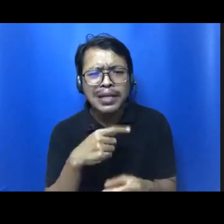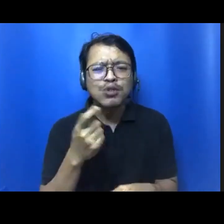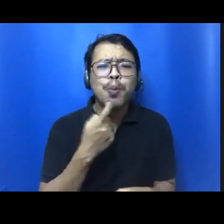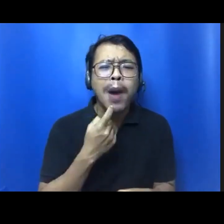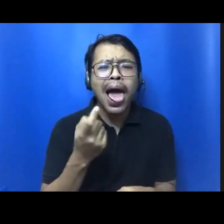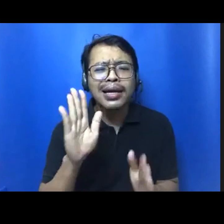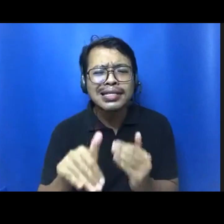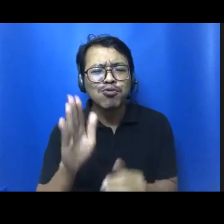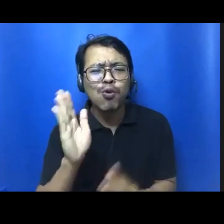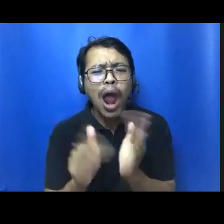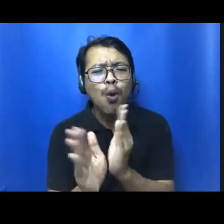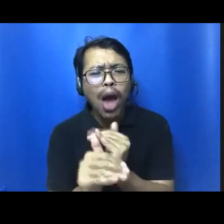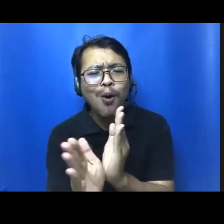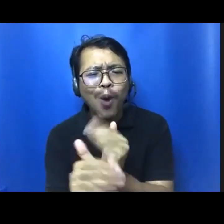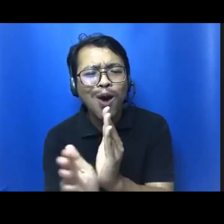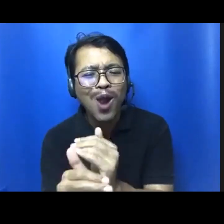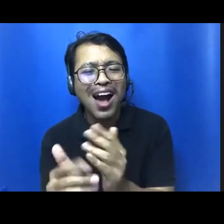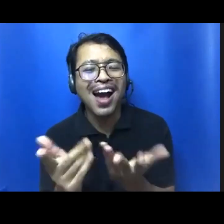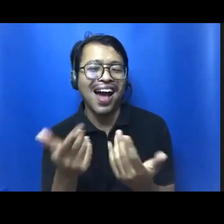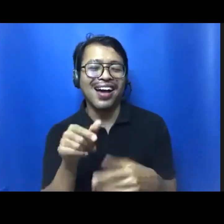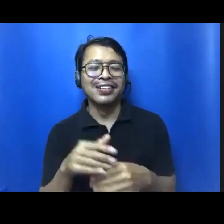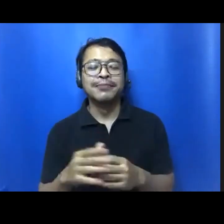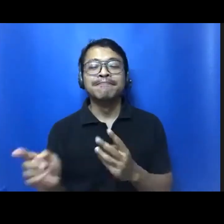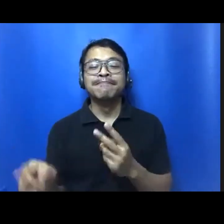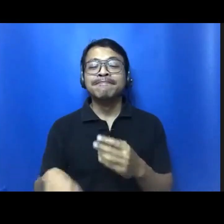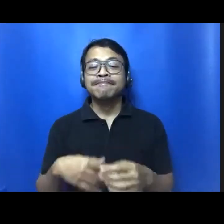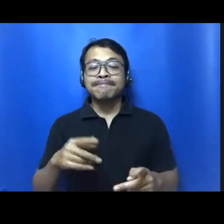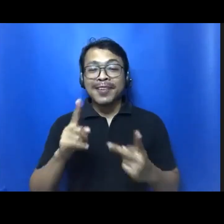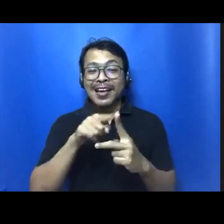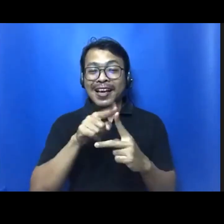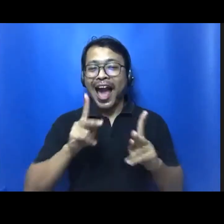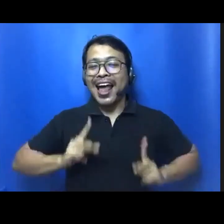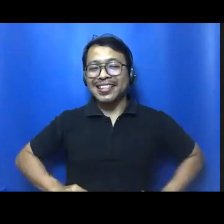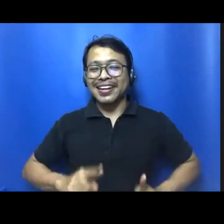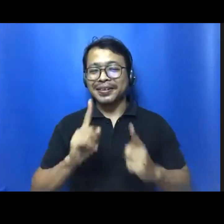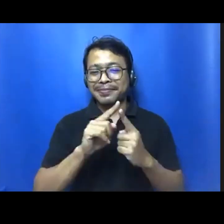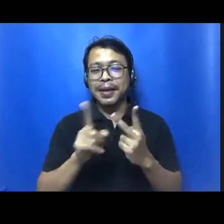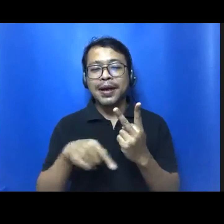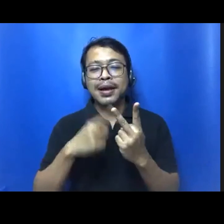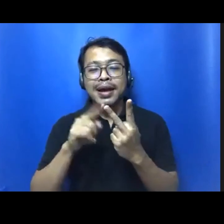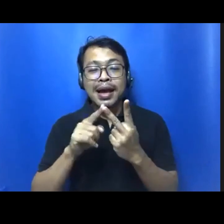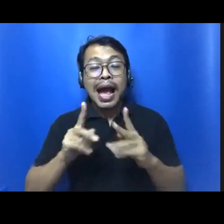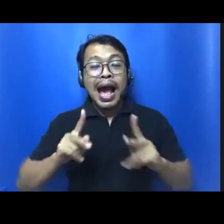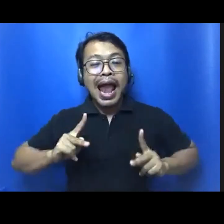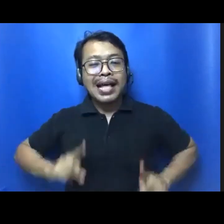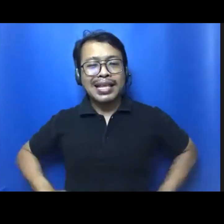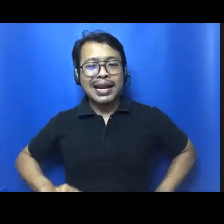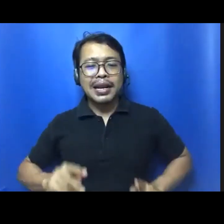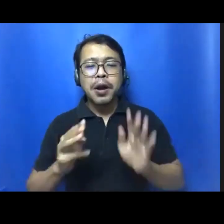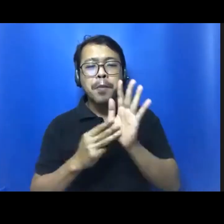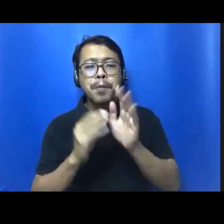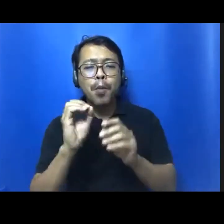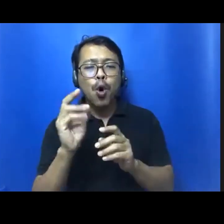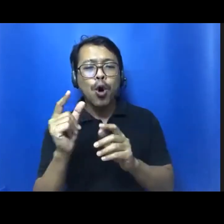penting. Karena karakter moral ini terkait dengan integritas kita. Integritas kita kepada sesama,